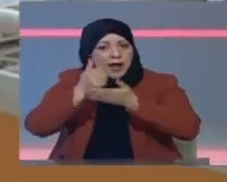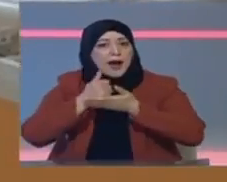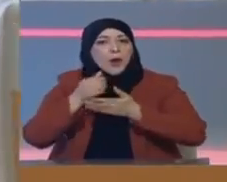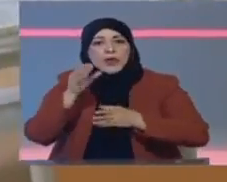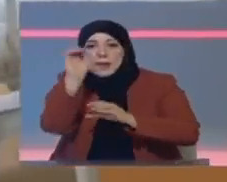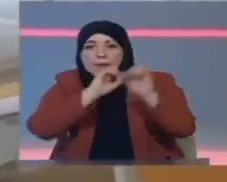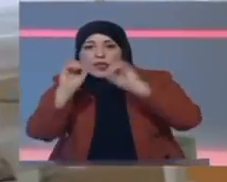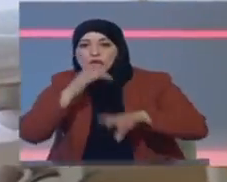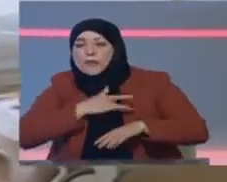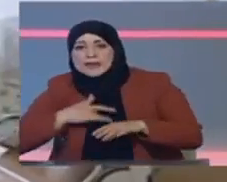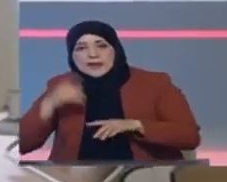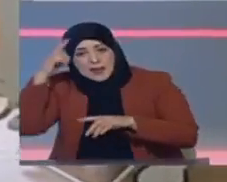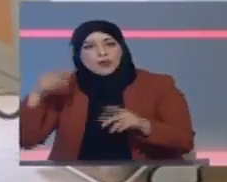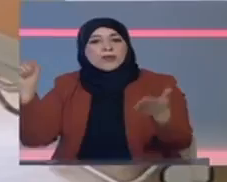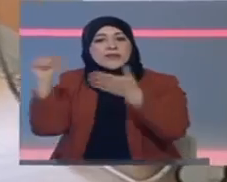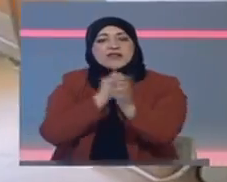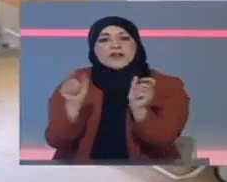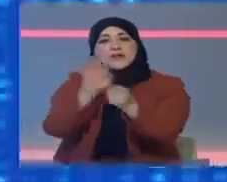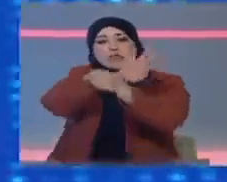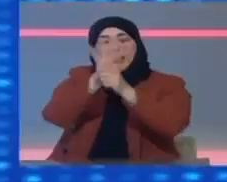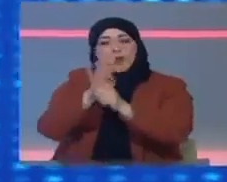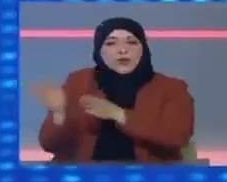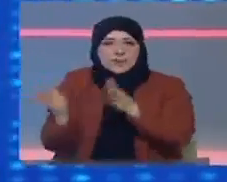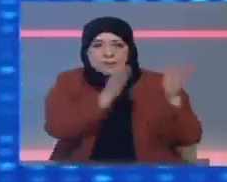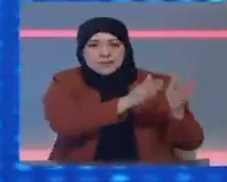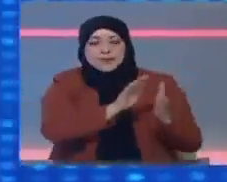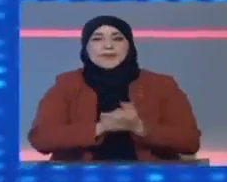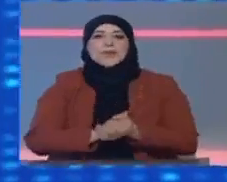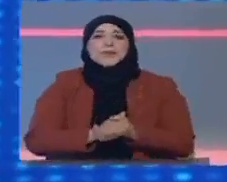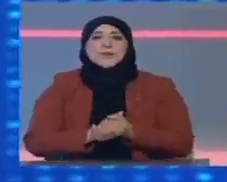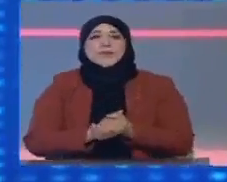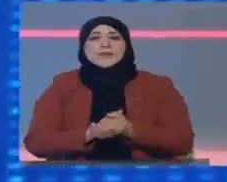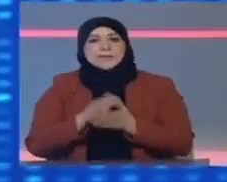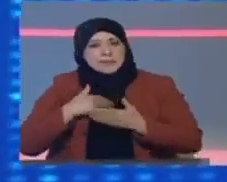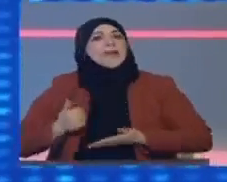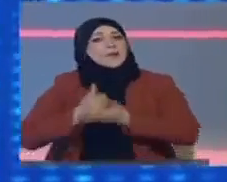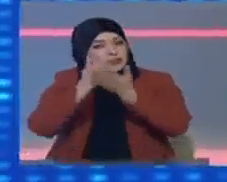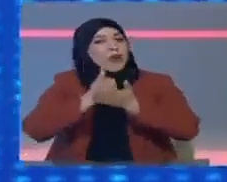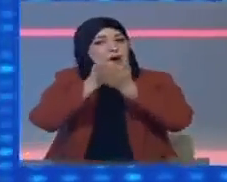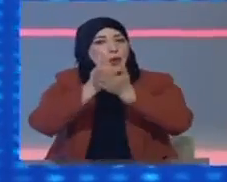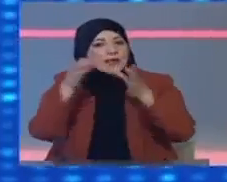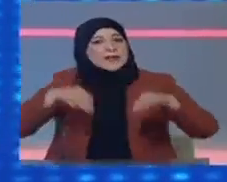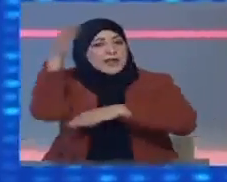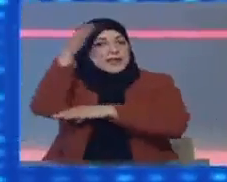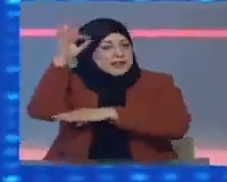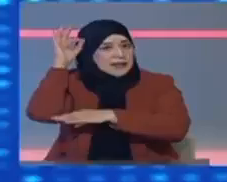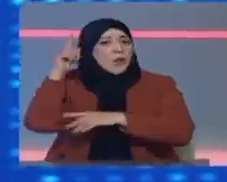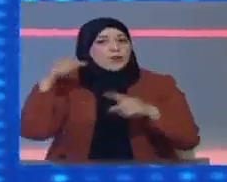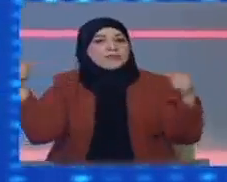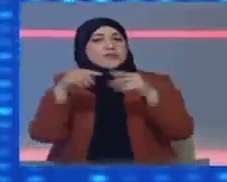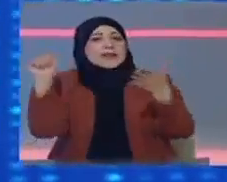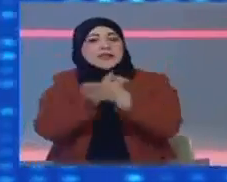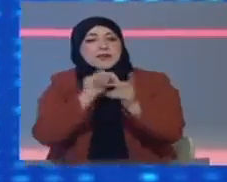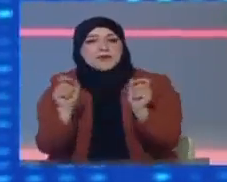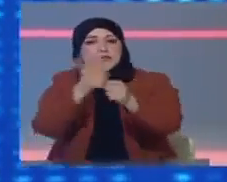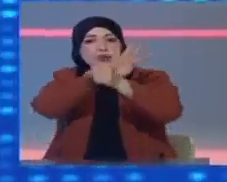على مجابهه فيروس كورونا معارضه مجهودات الدوله من اجل محاربه فيروس كلون